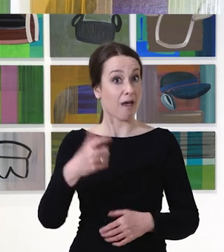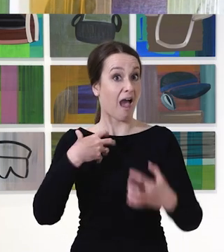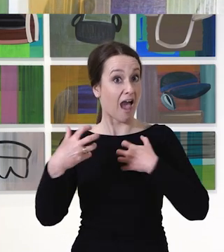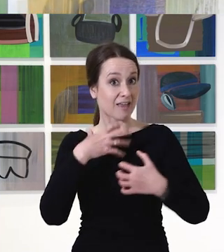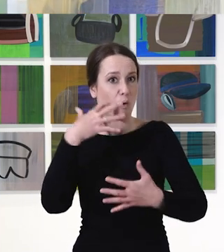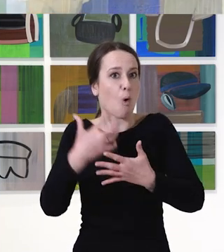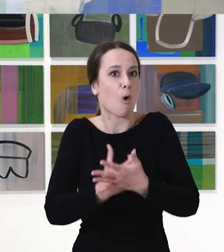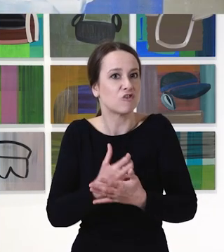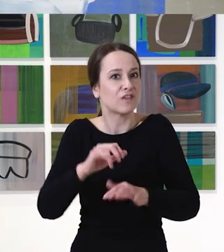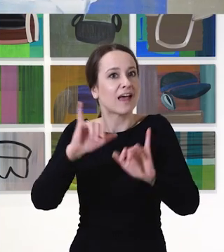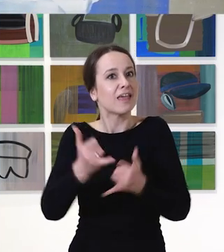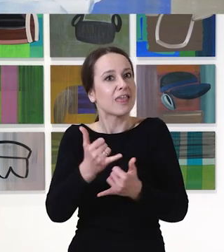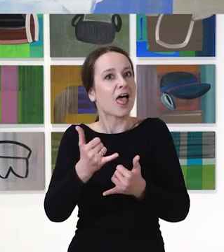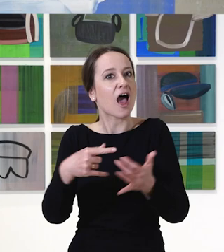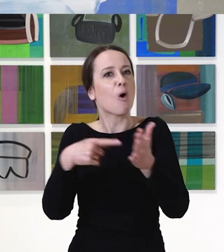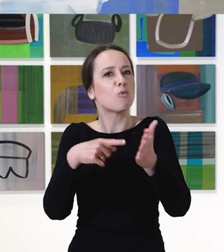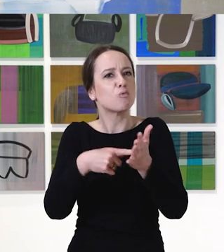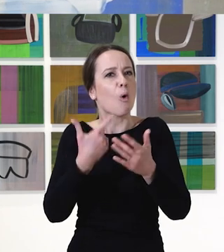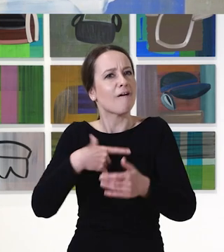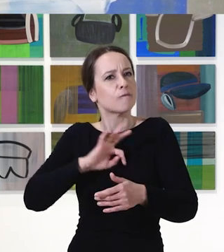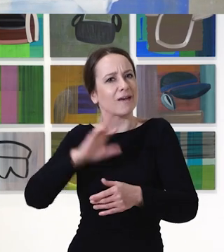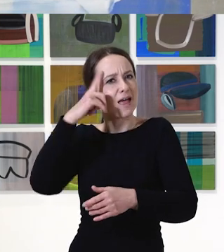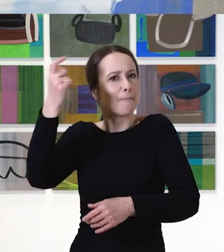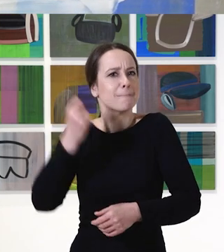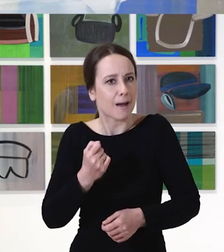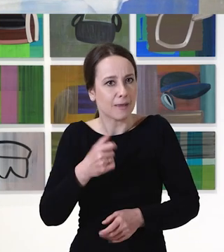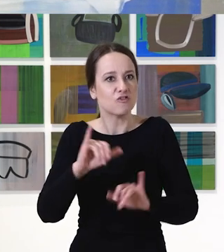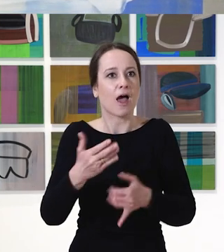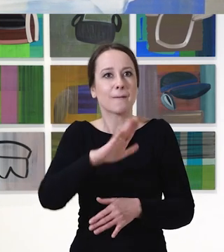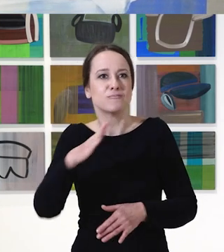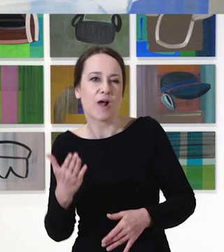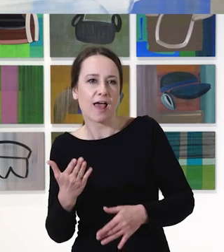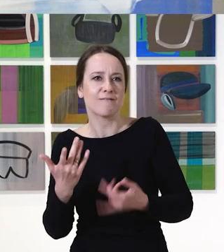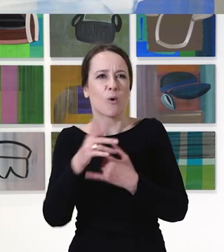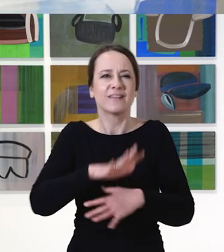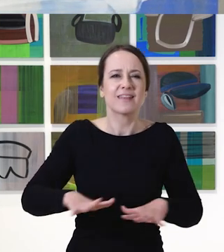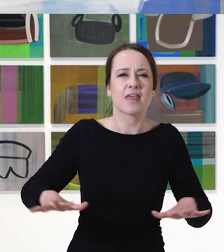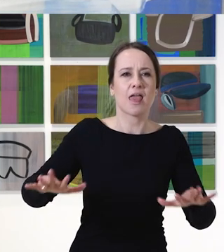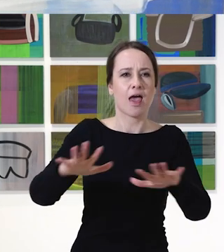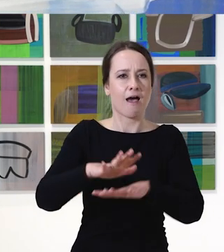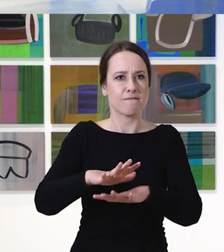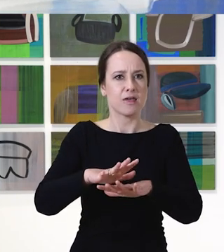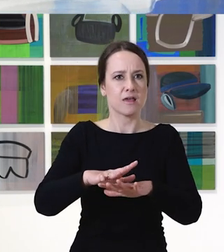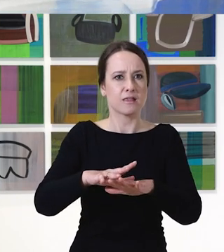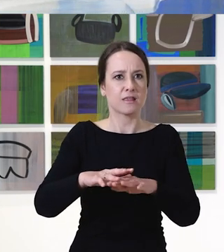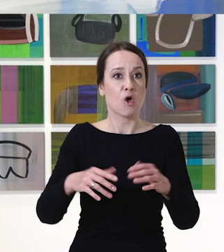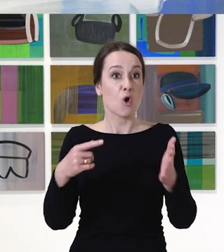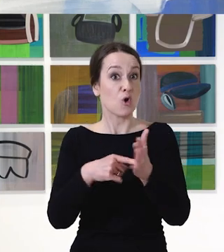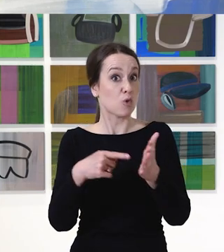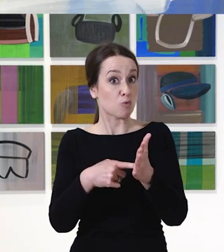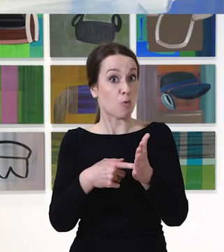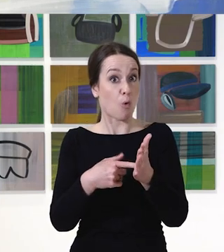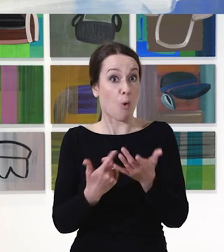tutaj z arsenału własnej pamięci przedmiotów i zjawisk które